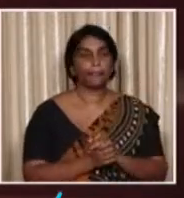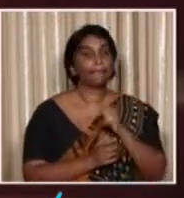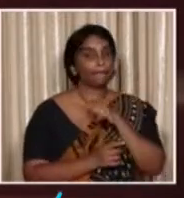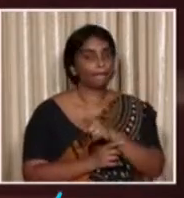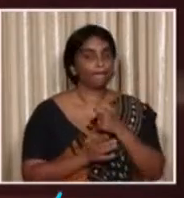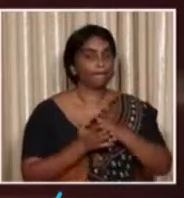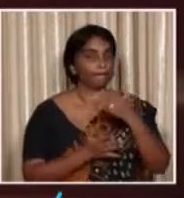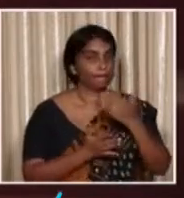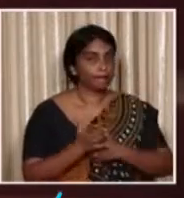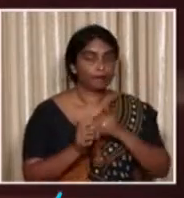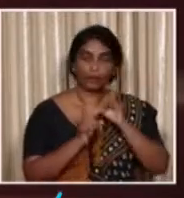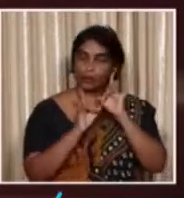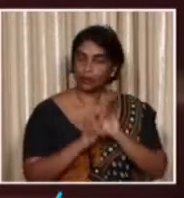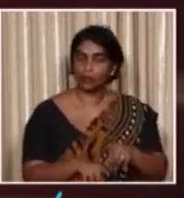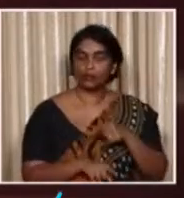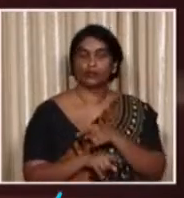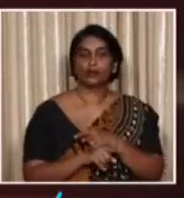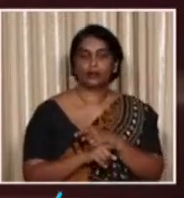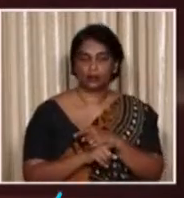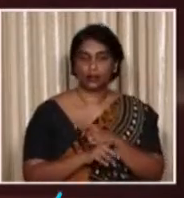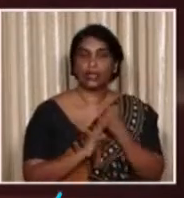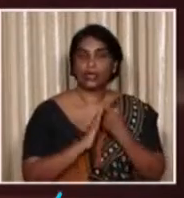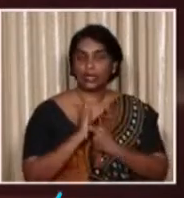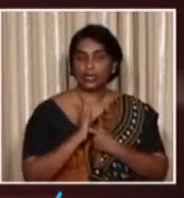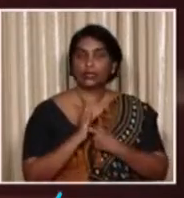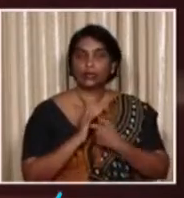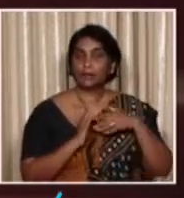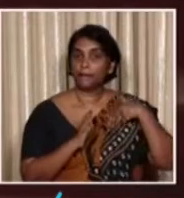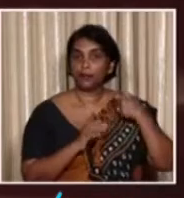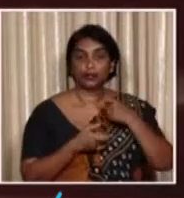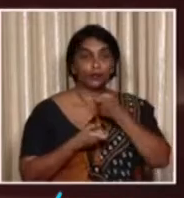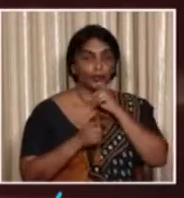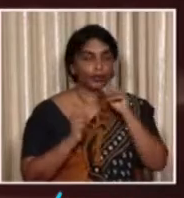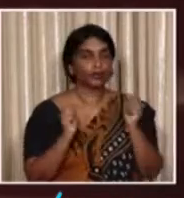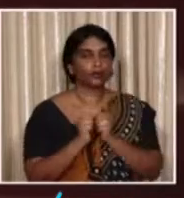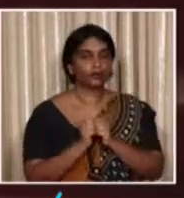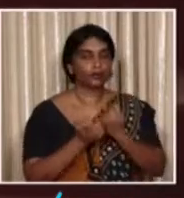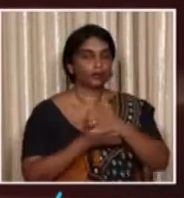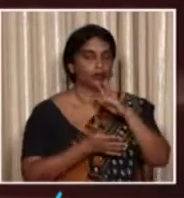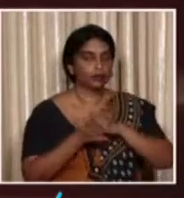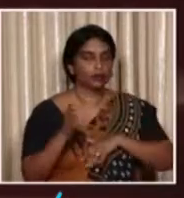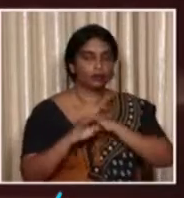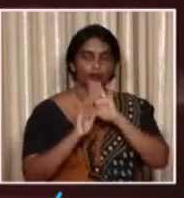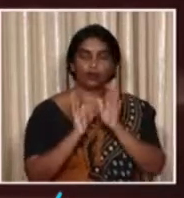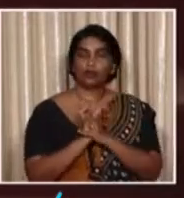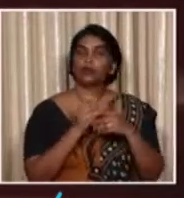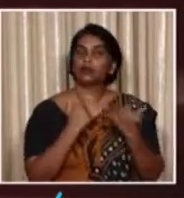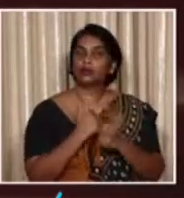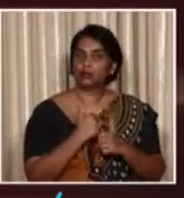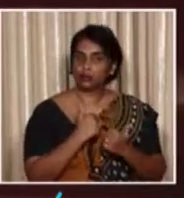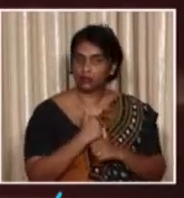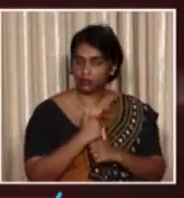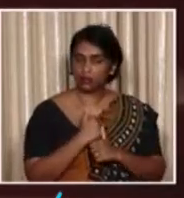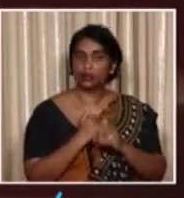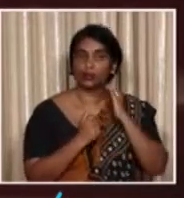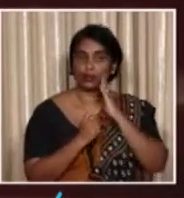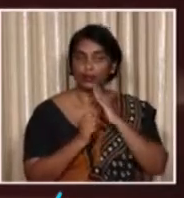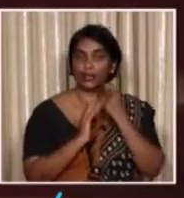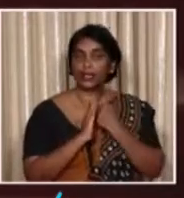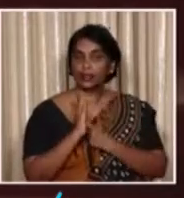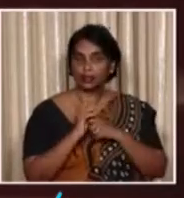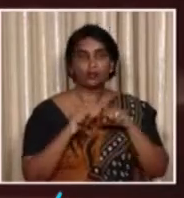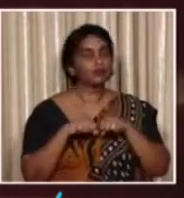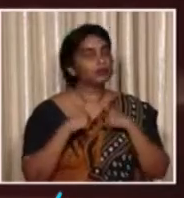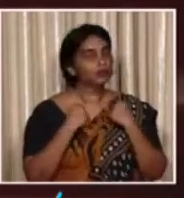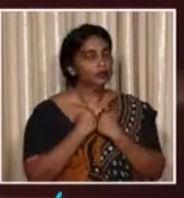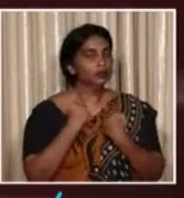එම වාර්තා පදනම් කරගෙන නීතිපතිතුමා නඩු කටයුතු සඳහා ලිපි ලේඛන සැකසීම සහ විදේශ නීති